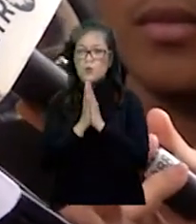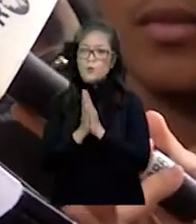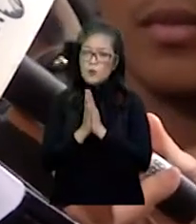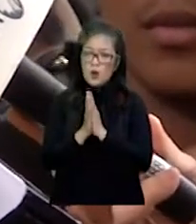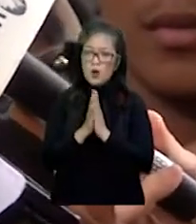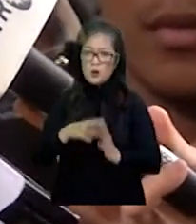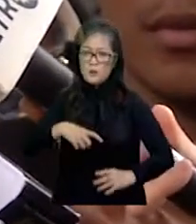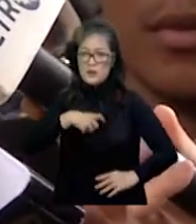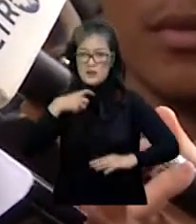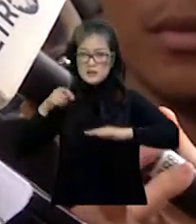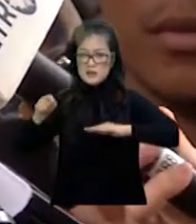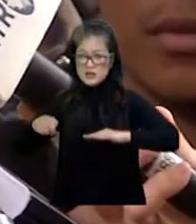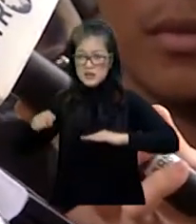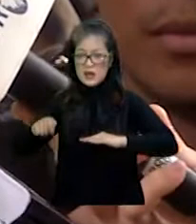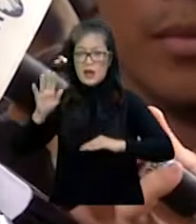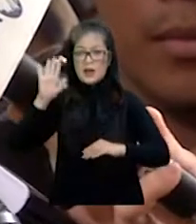agar